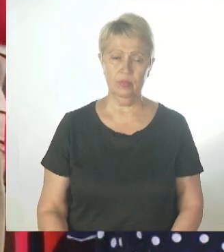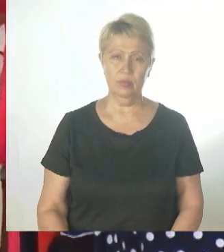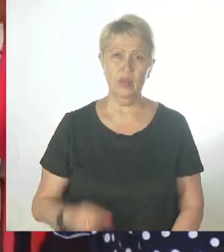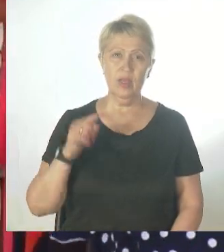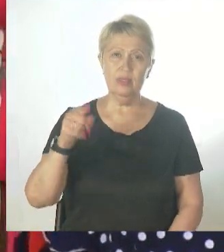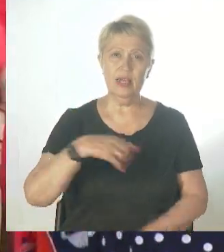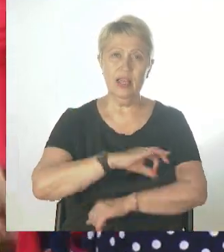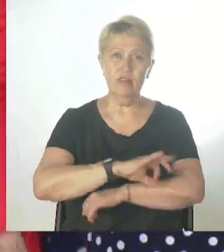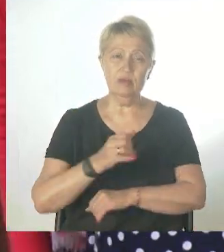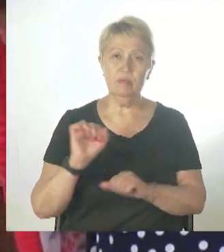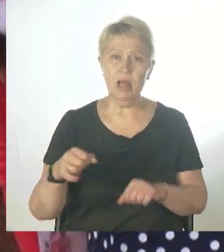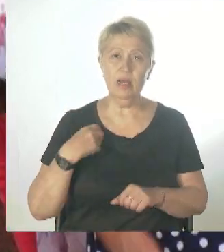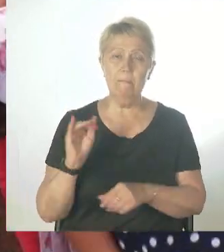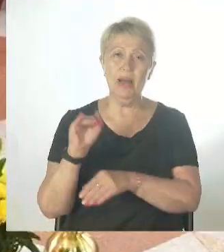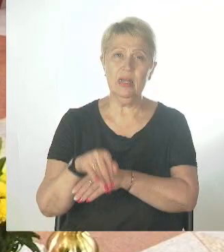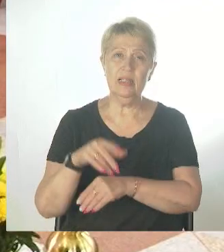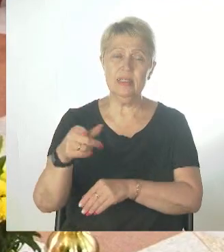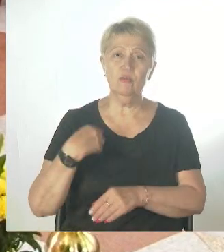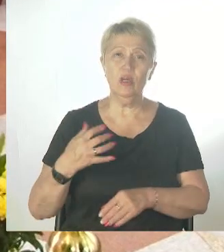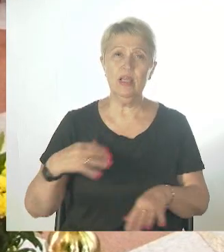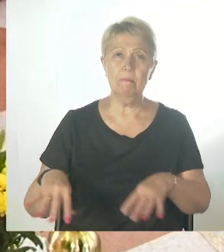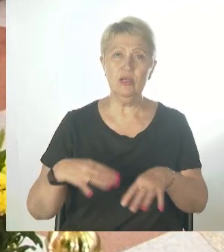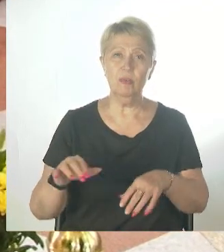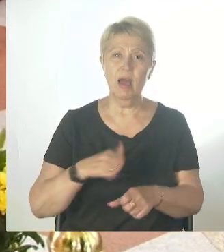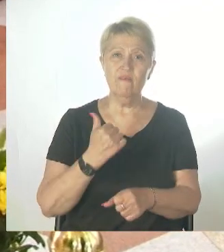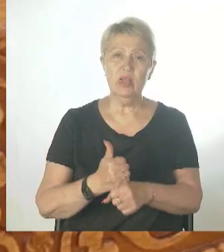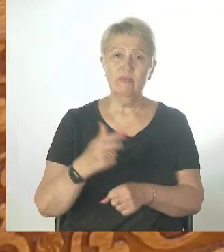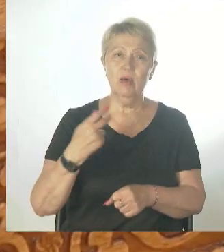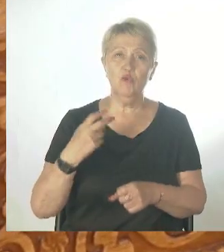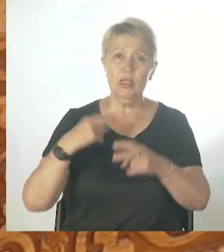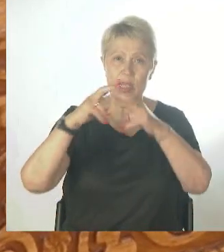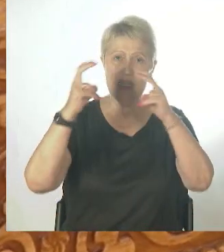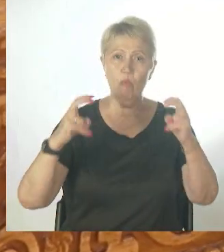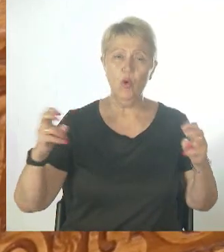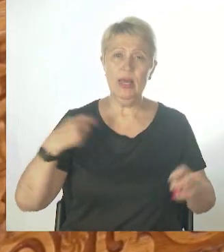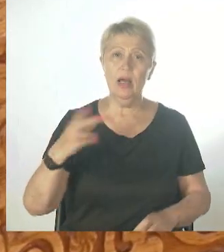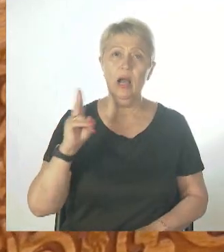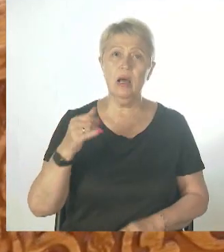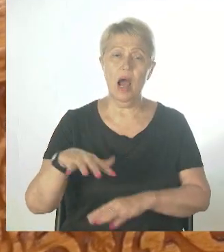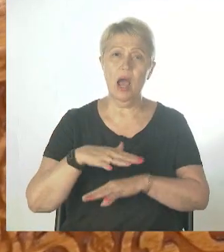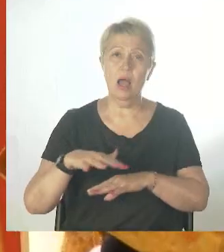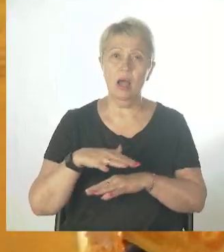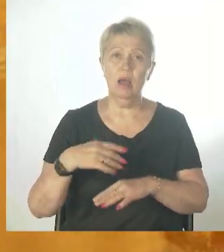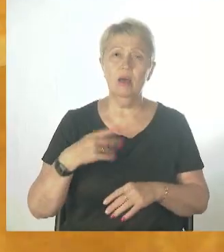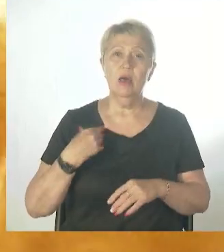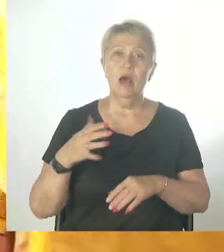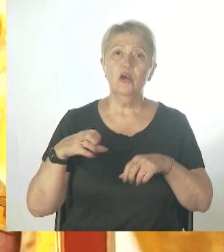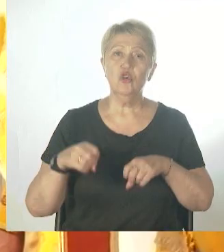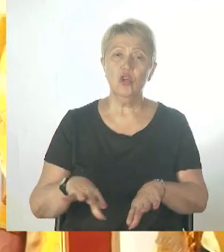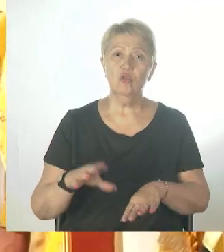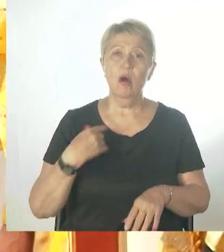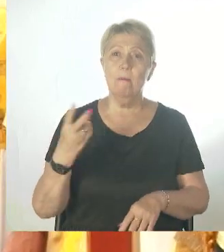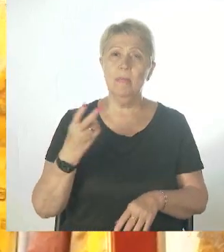Дальневосточники смогли поклониться мощам и в главном соборе края – Спасо-Преображенском. Решено было каждый день перед святыней